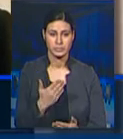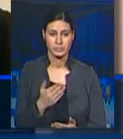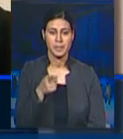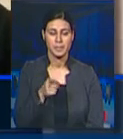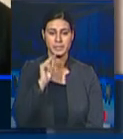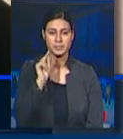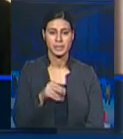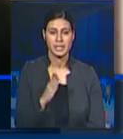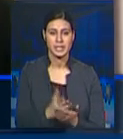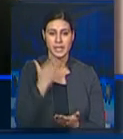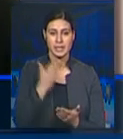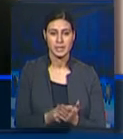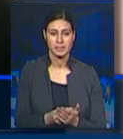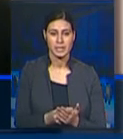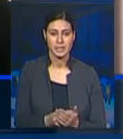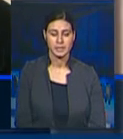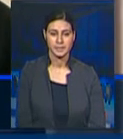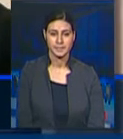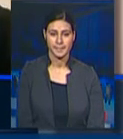მას ბრალიება პირადი